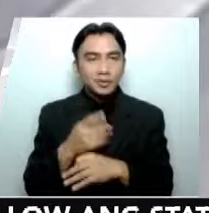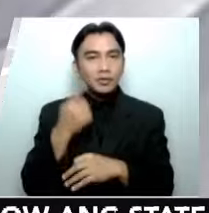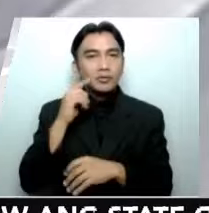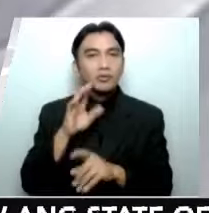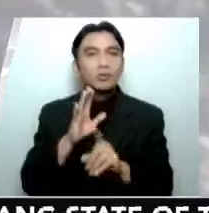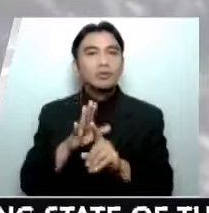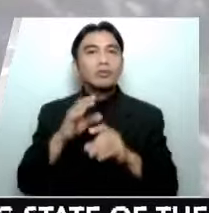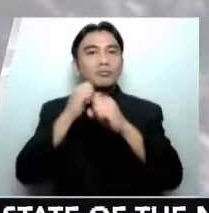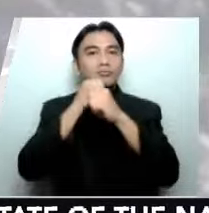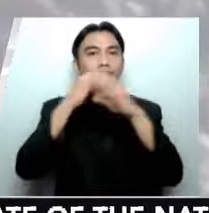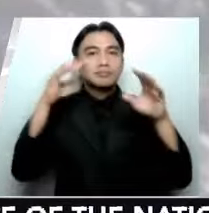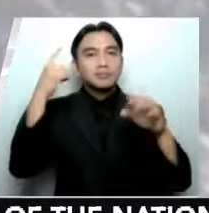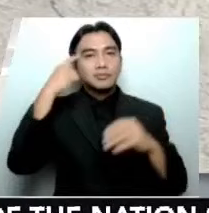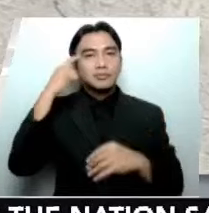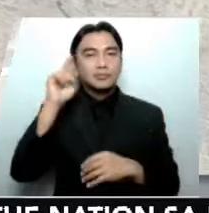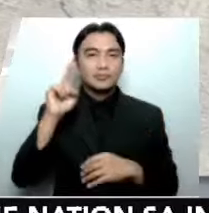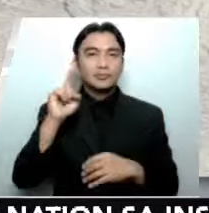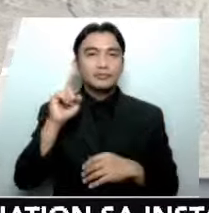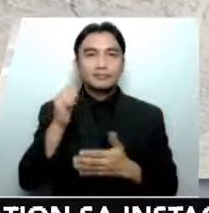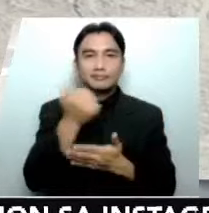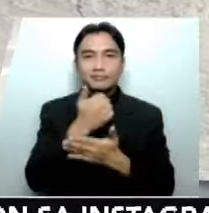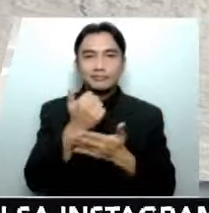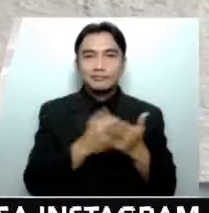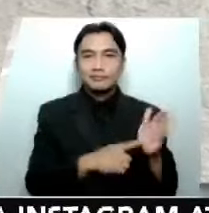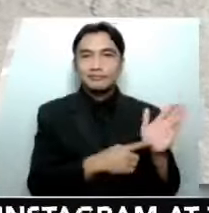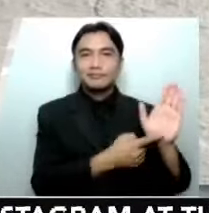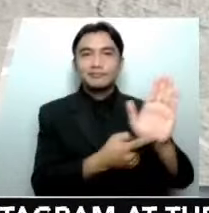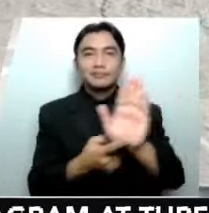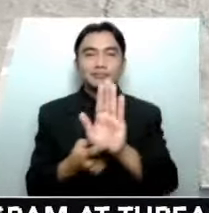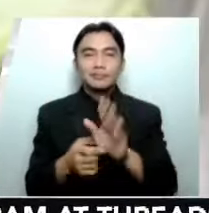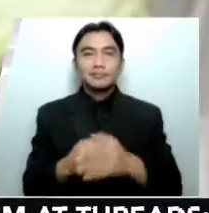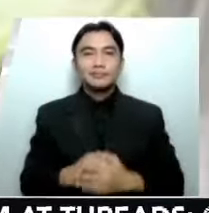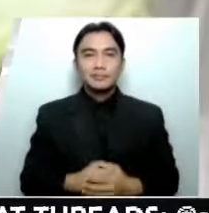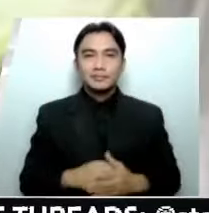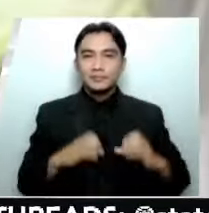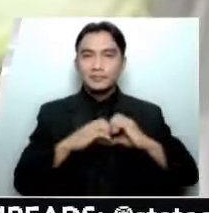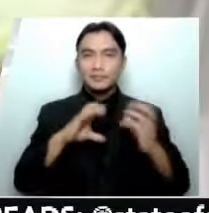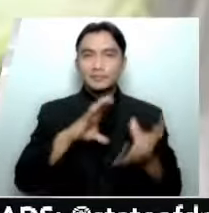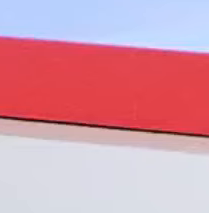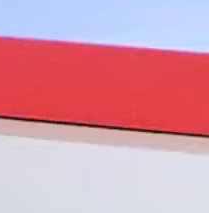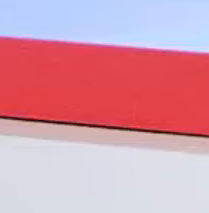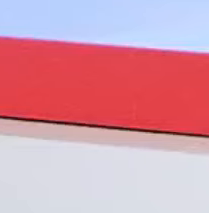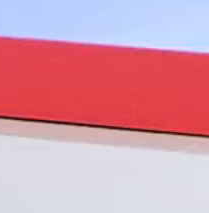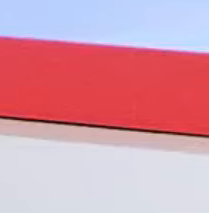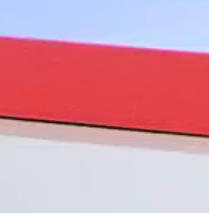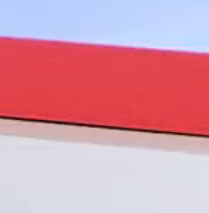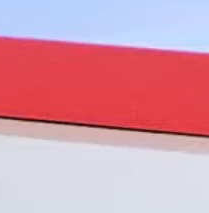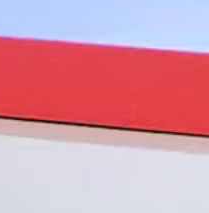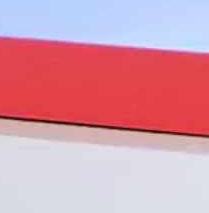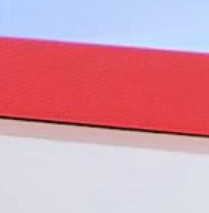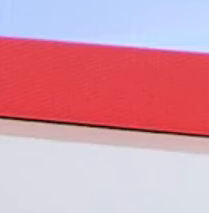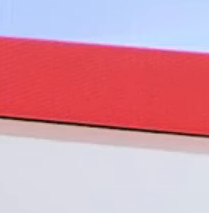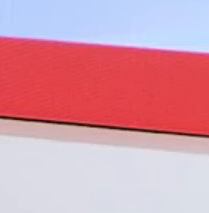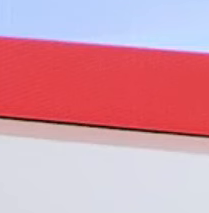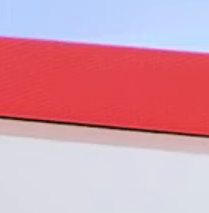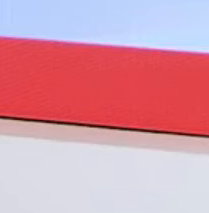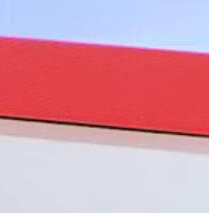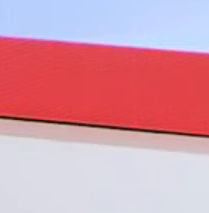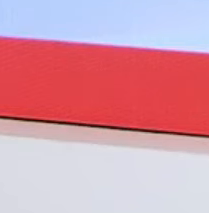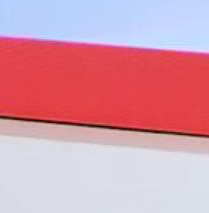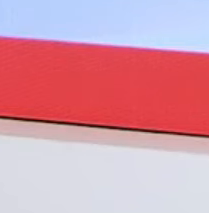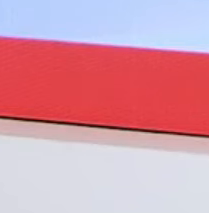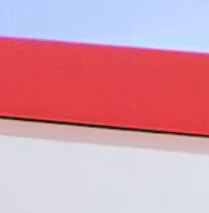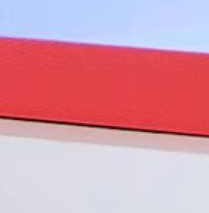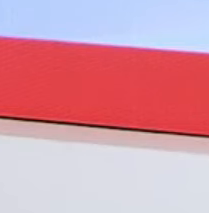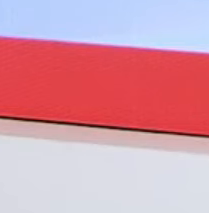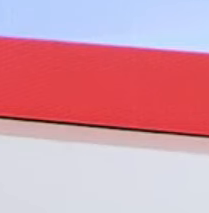gallery. Joseph Morong nagbabalita para sa GMA Integrated News. Mga kapuso, alamin ang state of